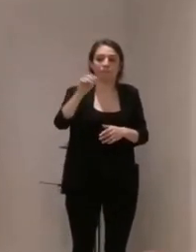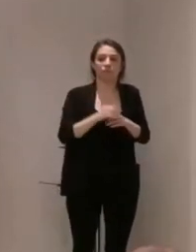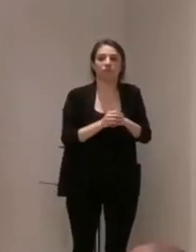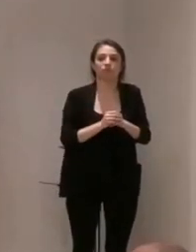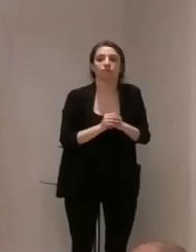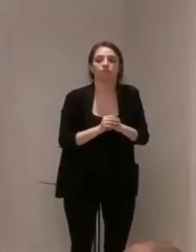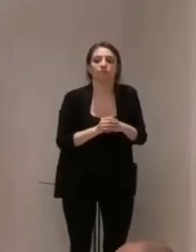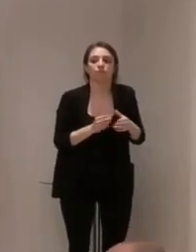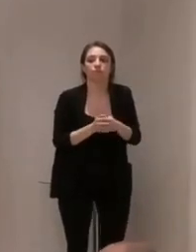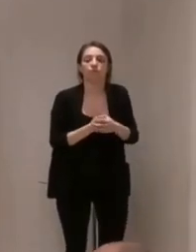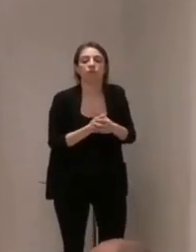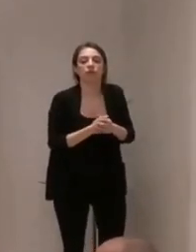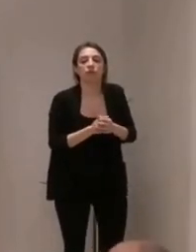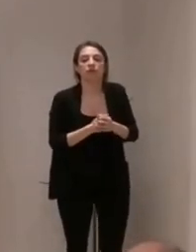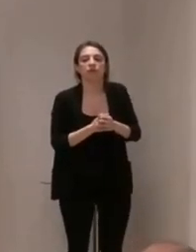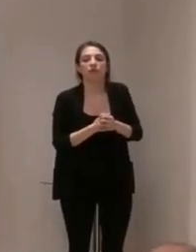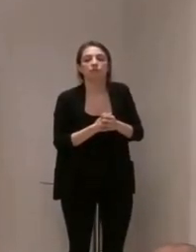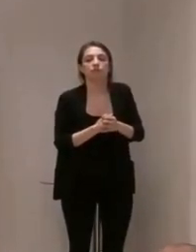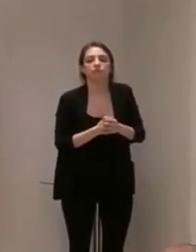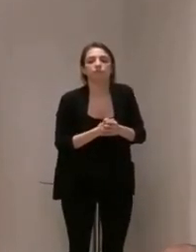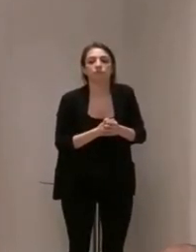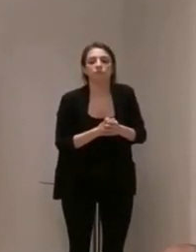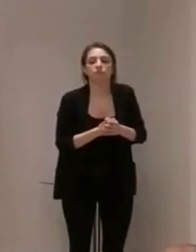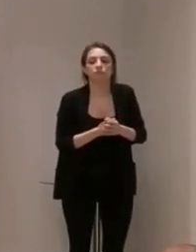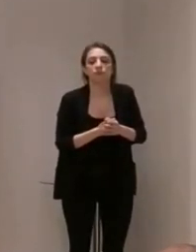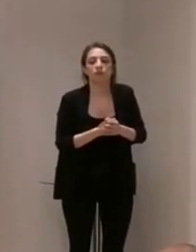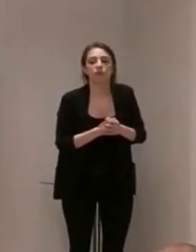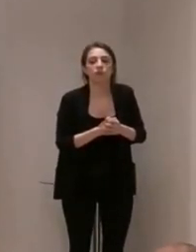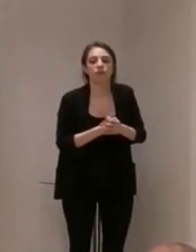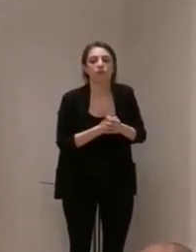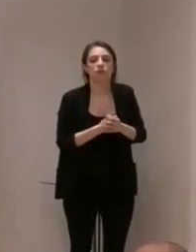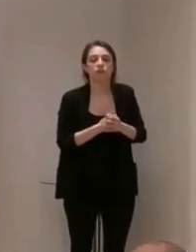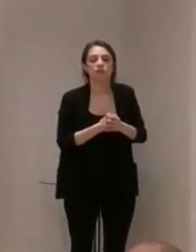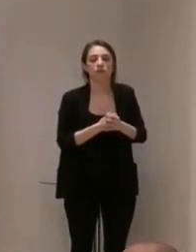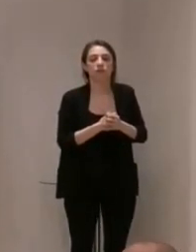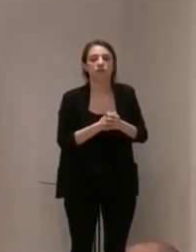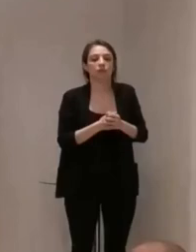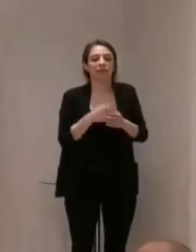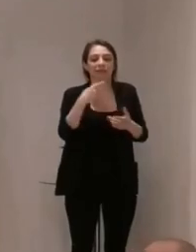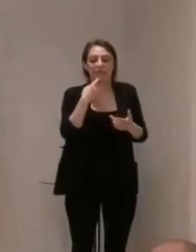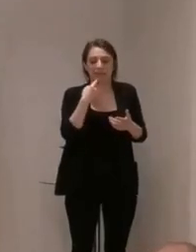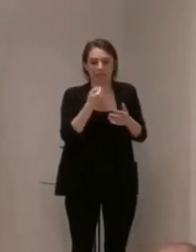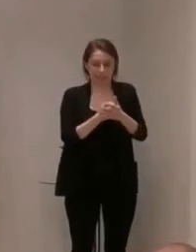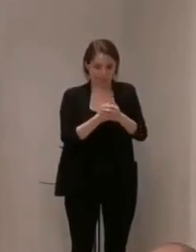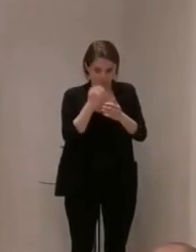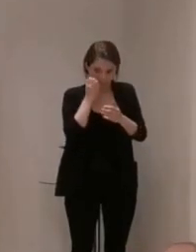ja no, és una roca. De la mateixa manera que hem estat tant de temps i suposo que ens